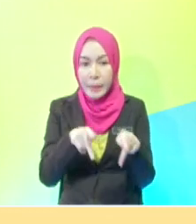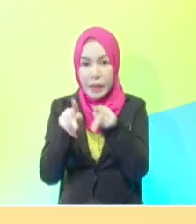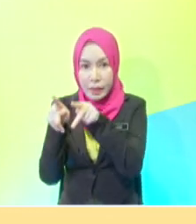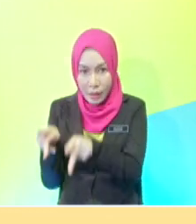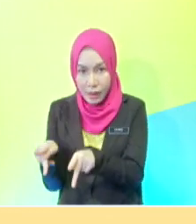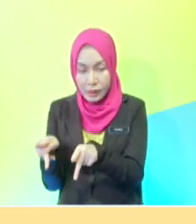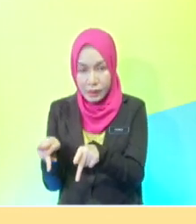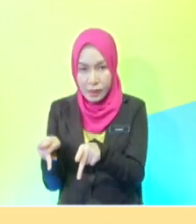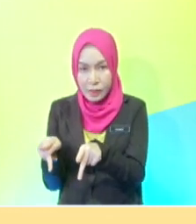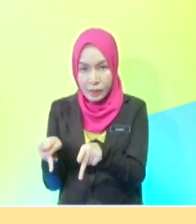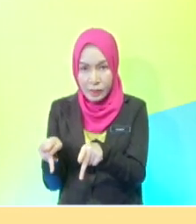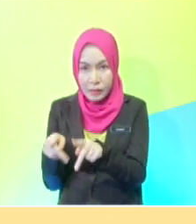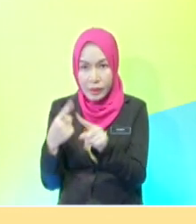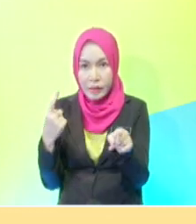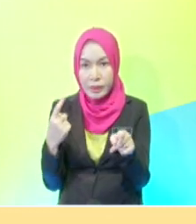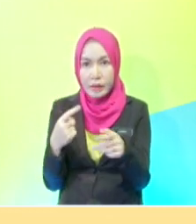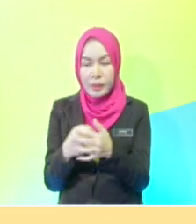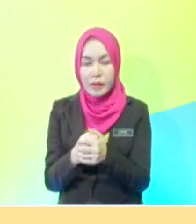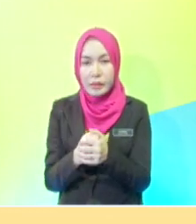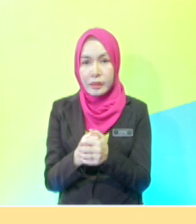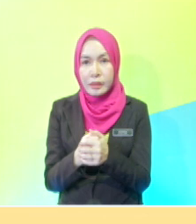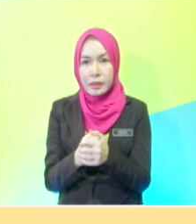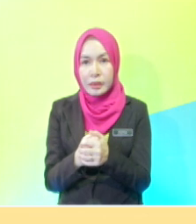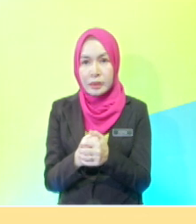daripada gel ke membran